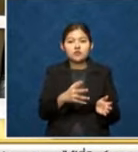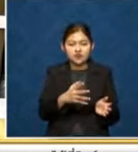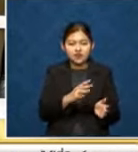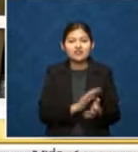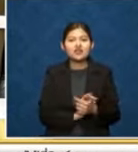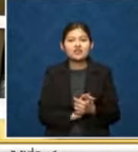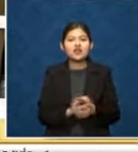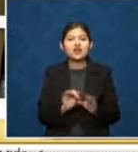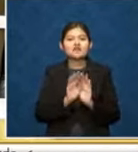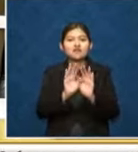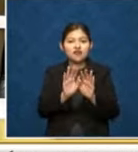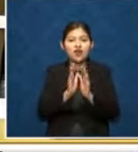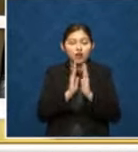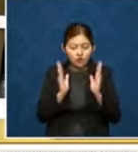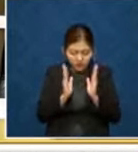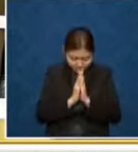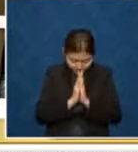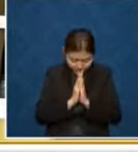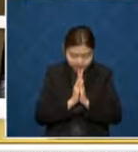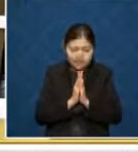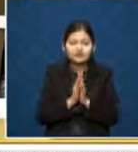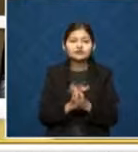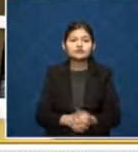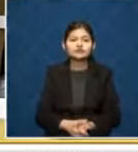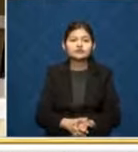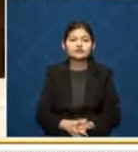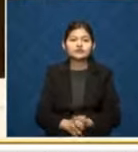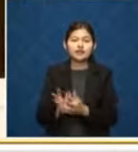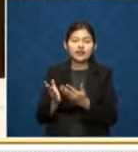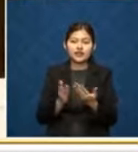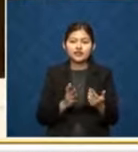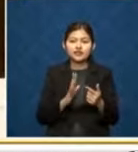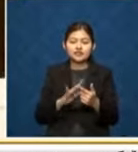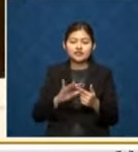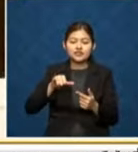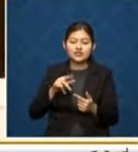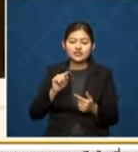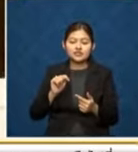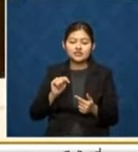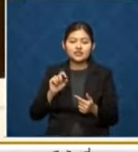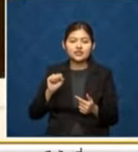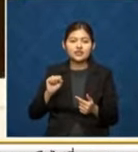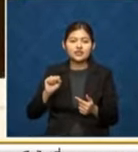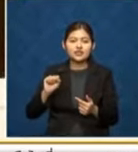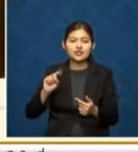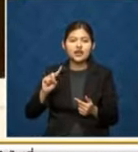ท่านประธานสภาครับขอบคุณครับ ขอบคุณมากครับเชิญท่านเจษฎาดนตรีสนอครับ